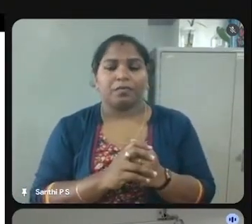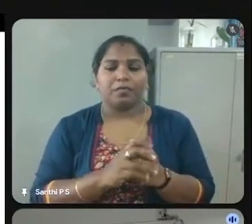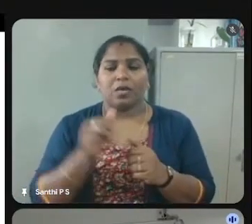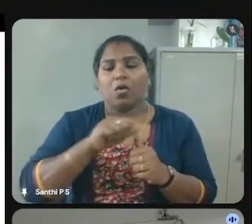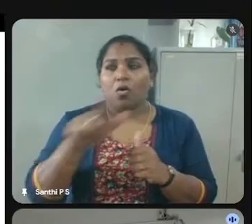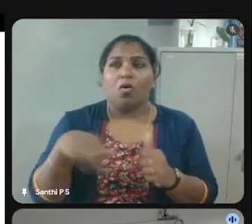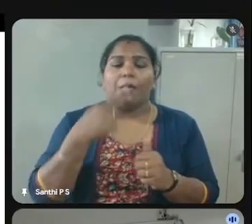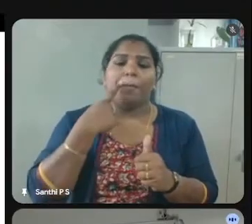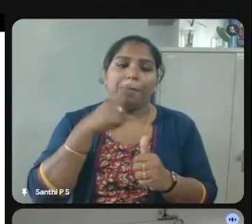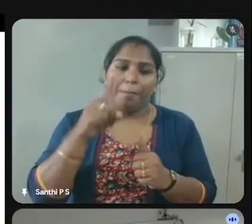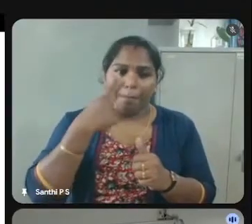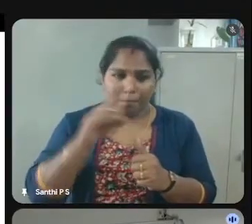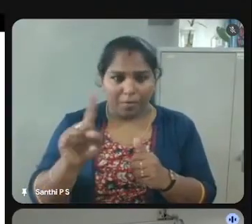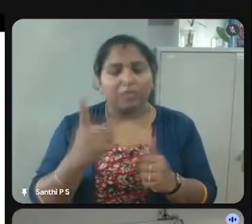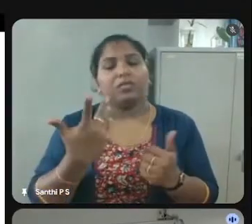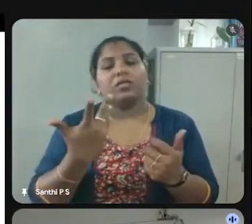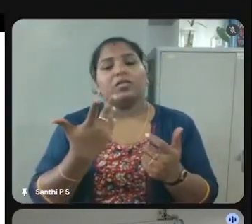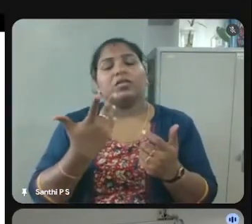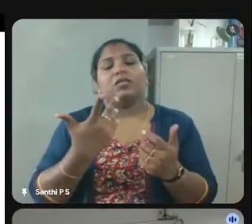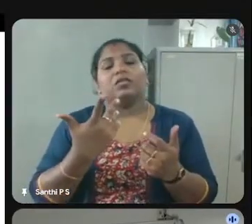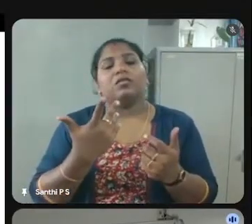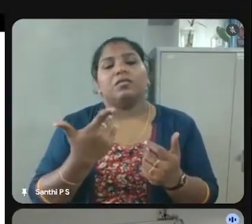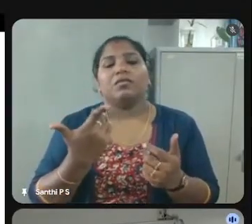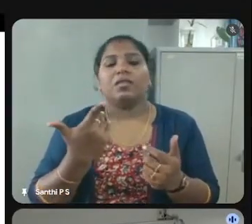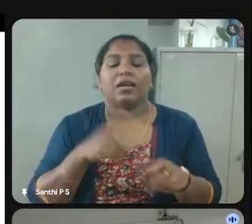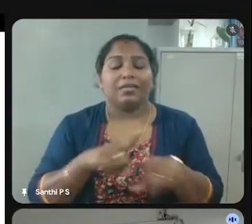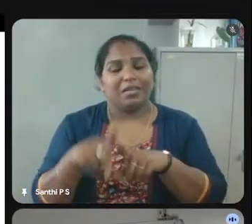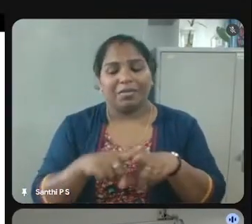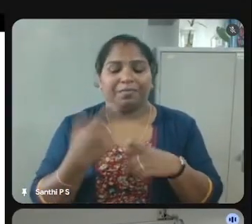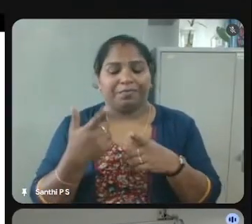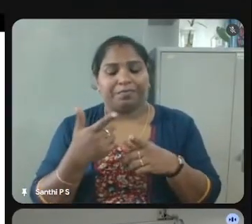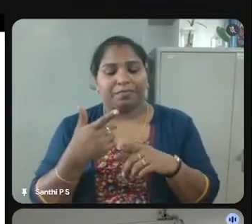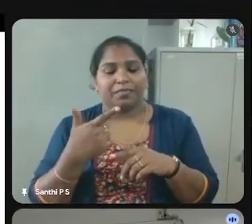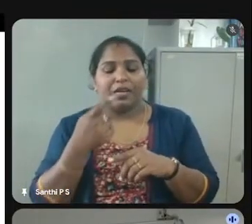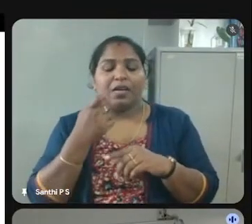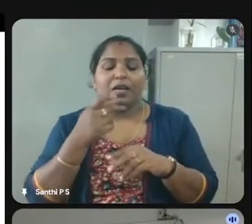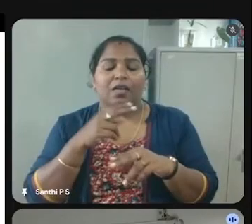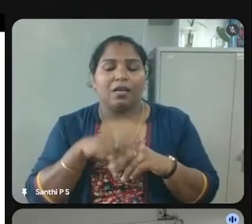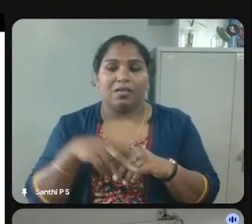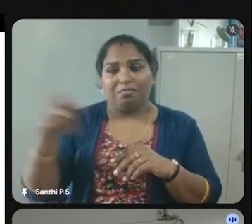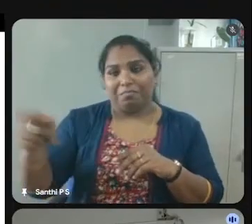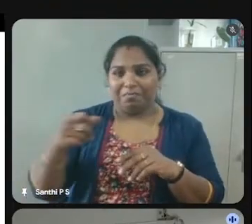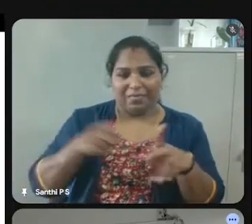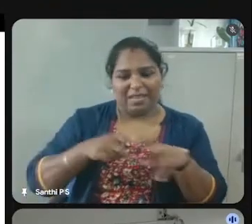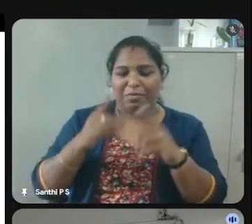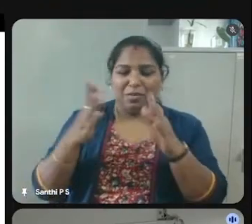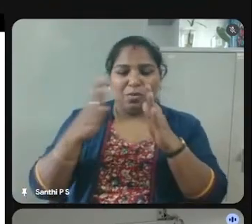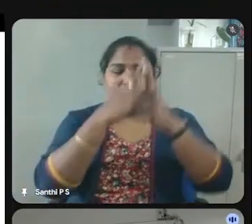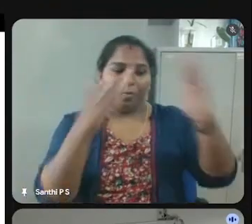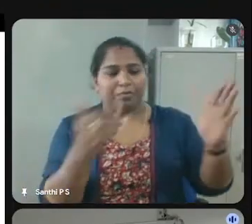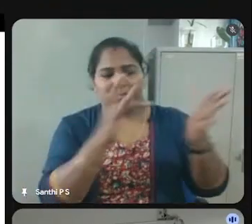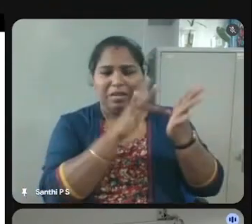കാണുന്ന പേരൻസിനാണെന്നുണ്ടെങ്കിൽ പോലും അച്ഛൻ നാട്ടിൽ നിന്നിട്ട് അമ്മ കുട്ടിയെ കൊണ്ട് തെറപ്പിക്ക് വരുന്നവരെ ഒക്കെ നമുക്കറിയാം. അപ്പൊ സാമ്പത്തികമായിട്ടുള്ള ആ